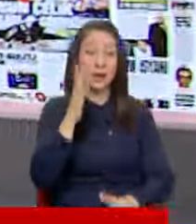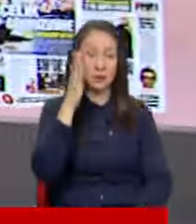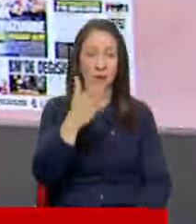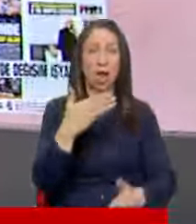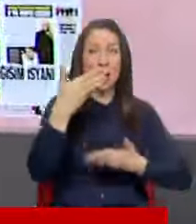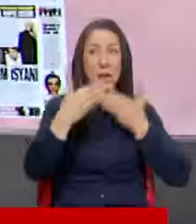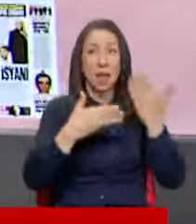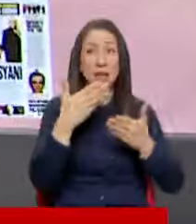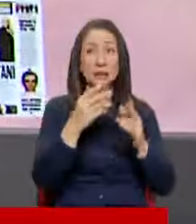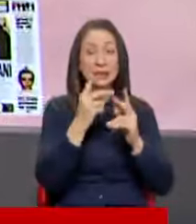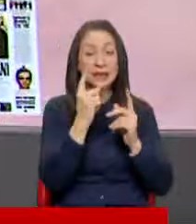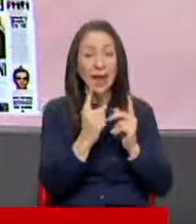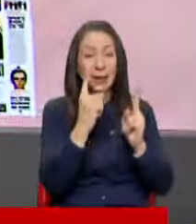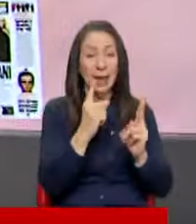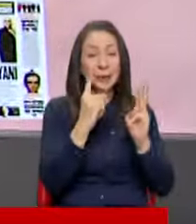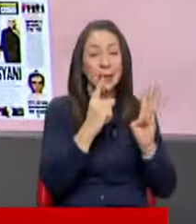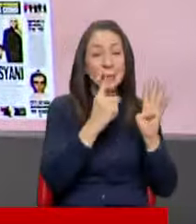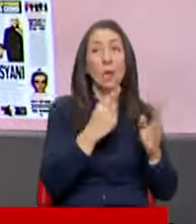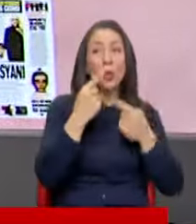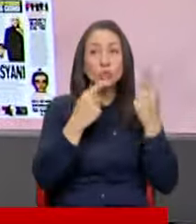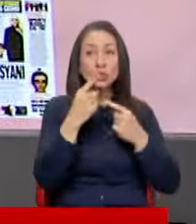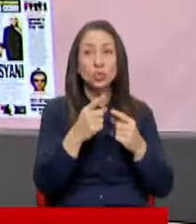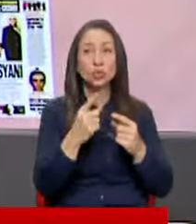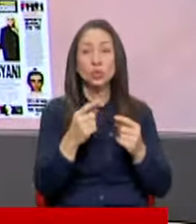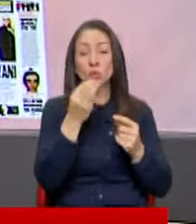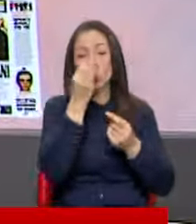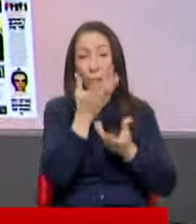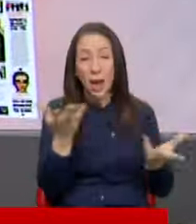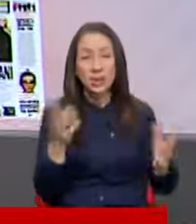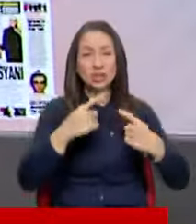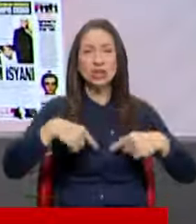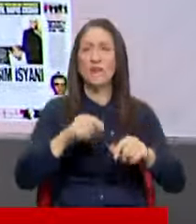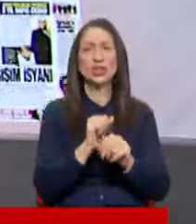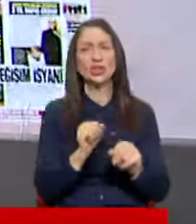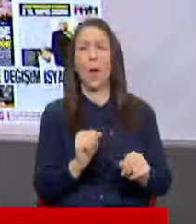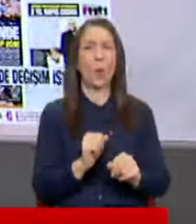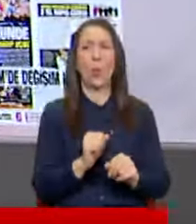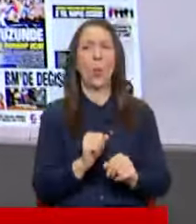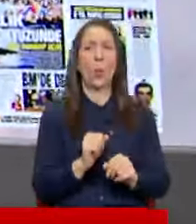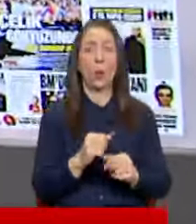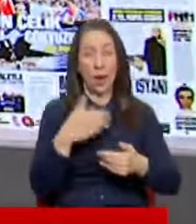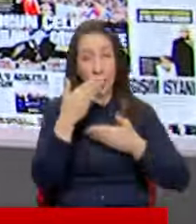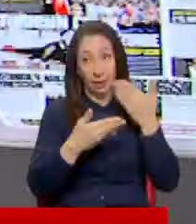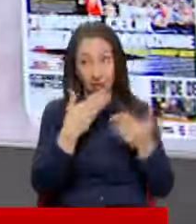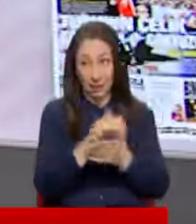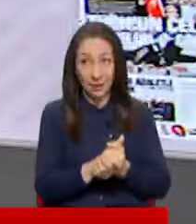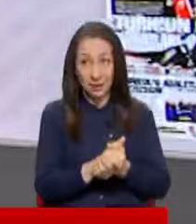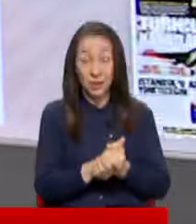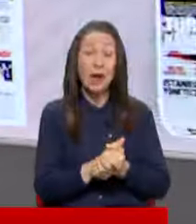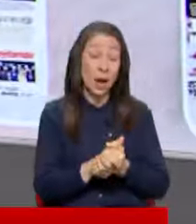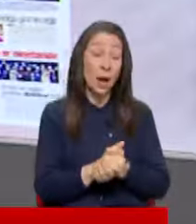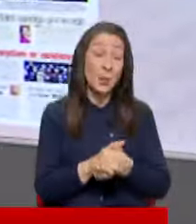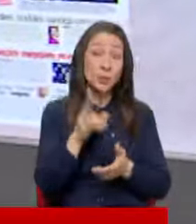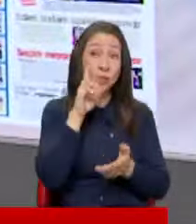geçti sıra sıra konuştular e doğaya çevreye bir zarar olmadığını falan anlattılar ama